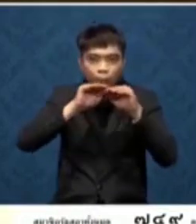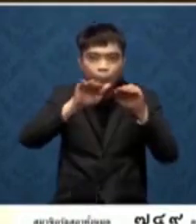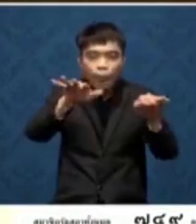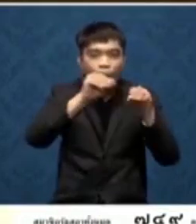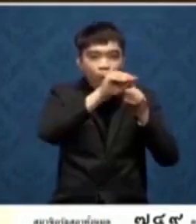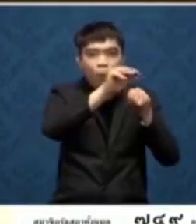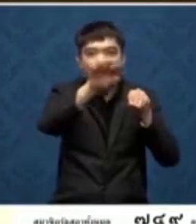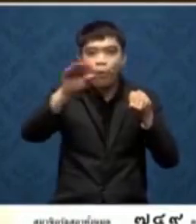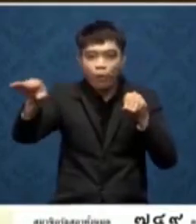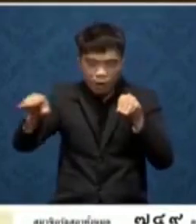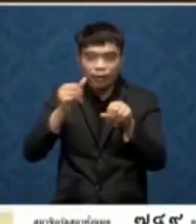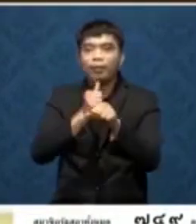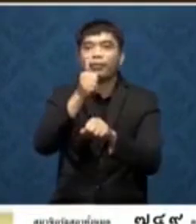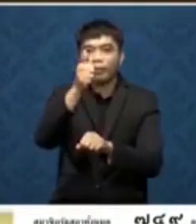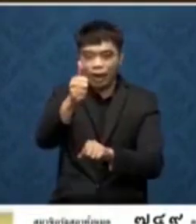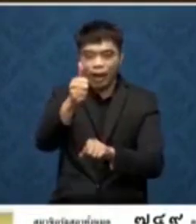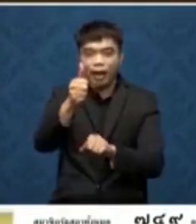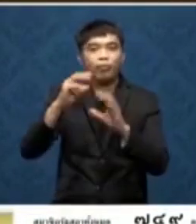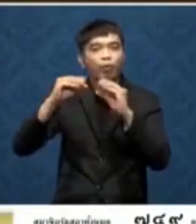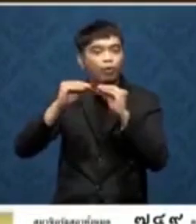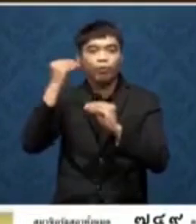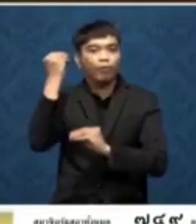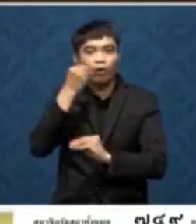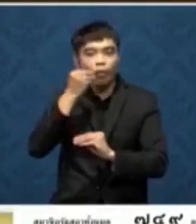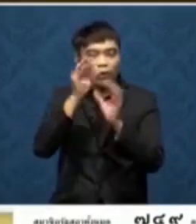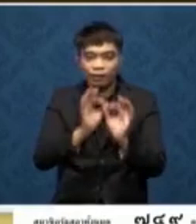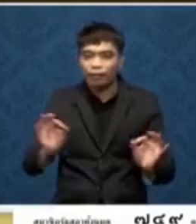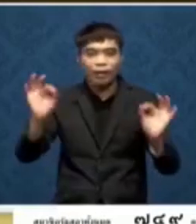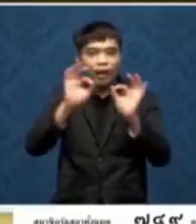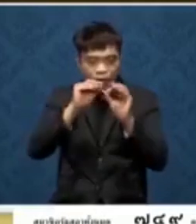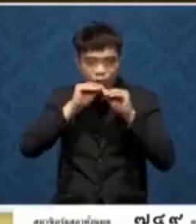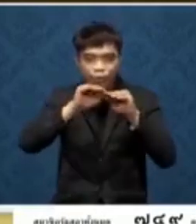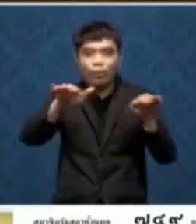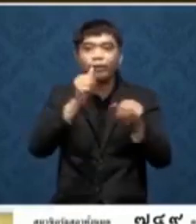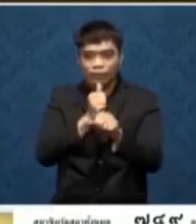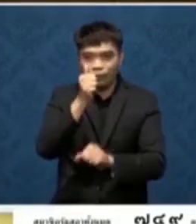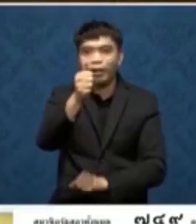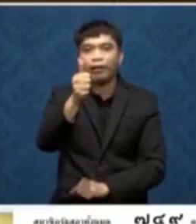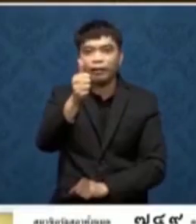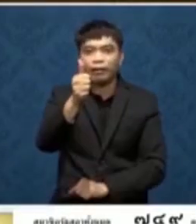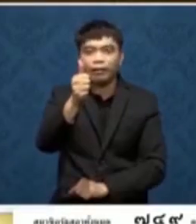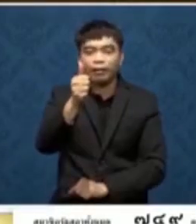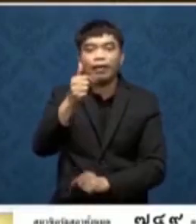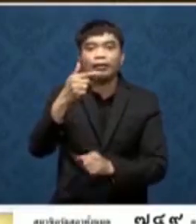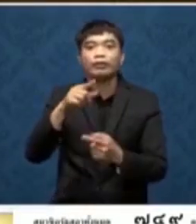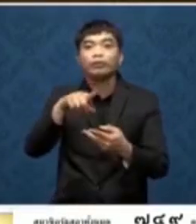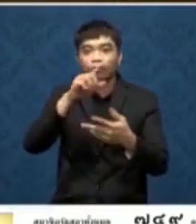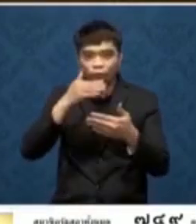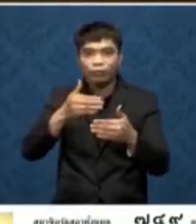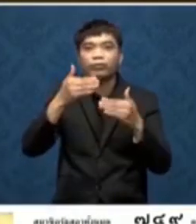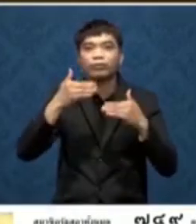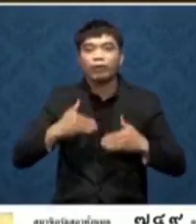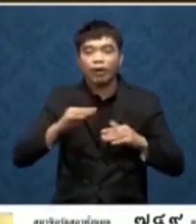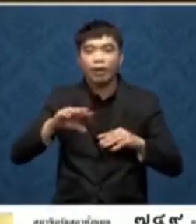ผยแพร่ทุกครั้งเช่นเดียวกันที่มีการประชุมครั้งที่สำคัญนะครับและอนุญาต